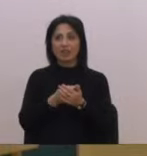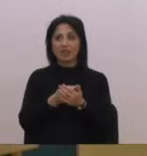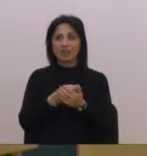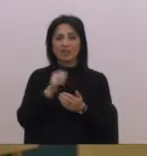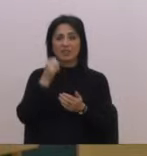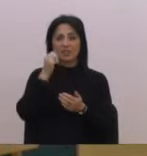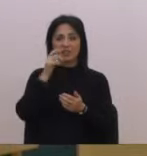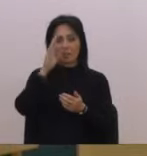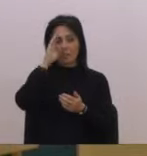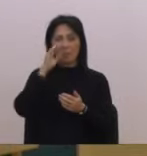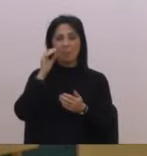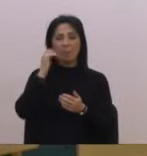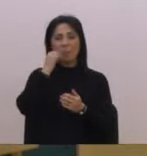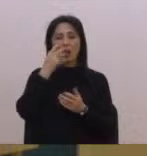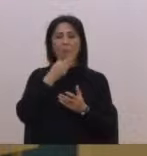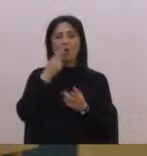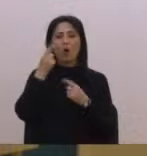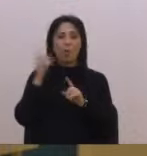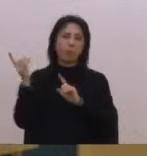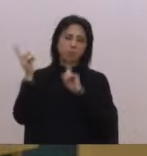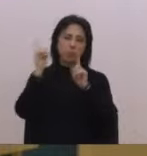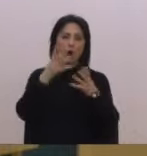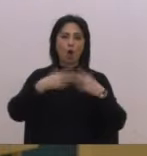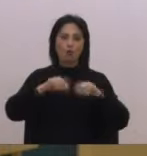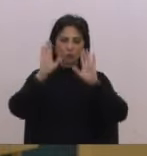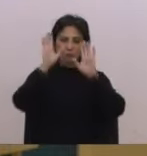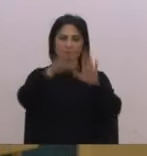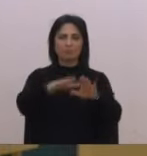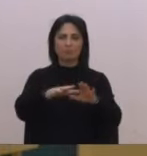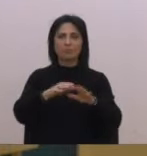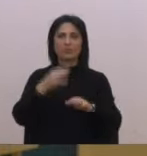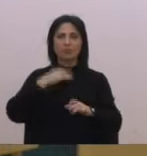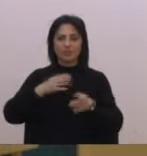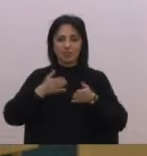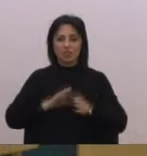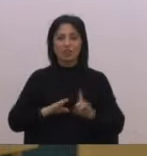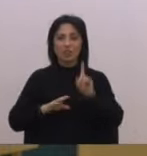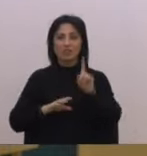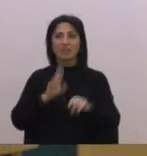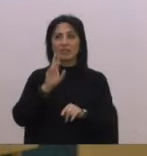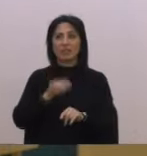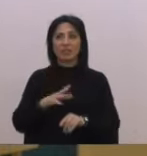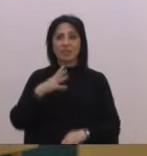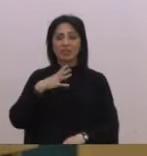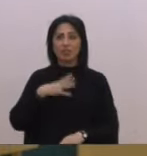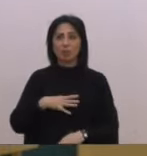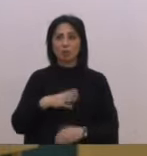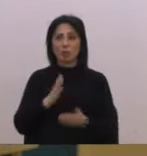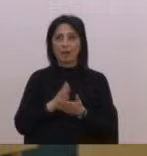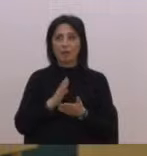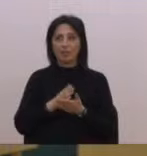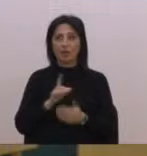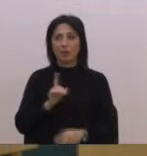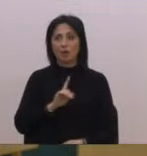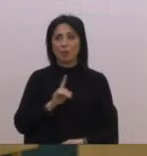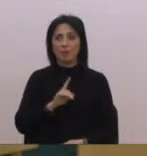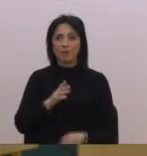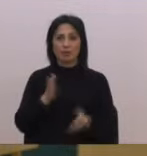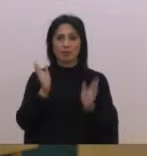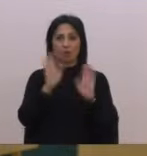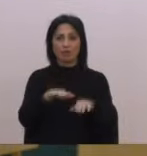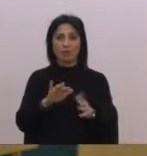მამაპაპისეულ სახკარს დაუბრუნდა, დაოჯახდა, შვილი შეეძინა და იძულებული გახდა, რომ